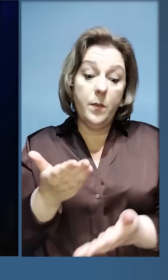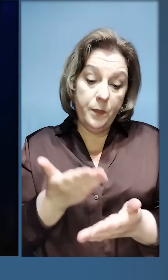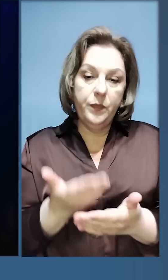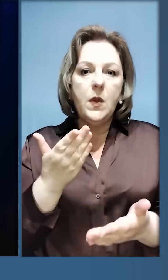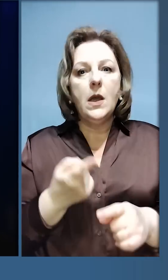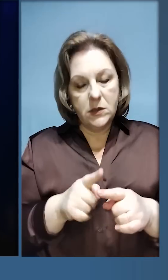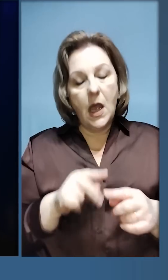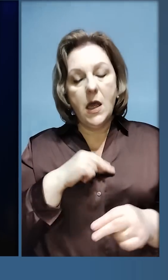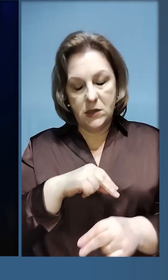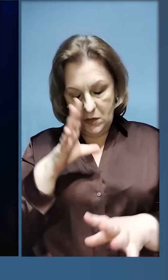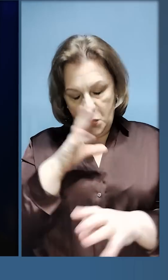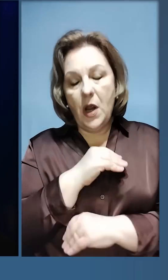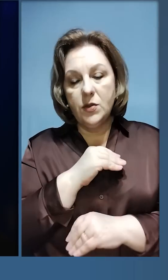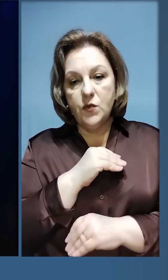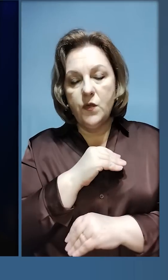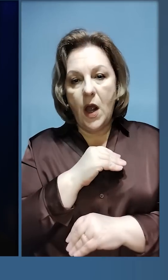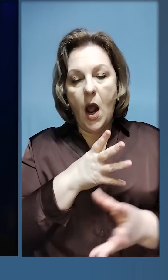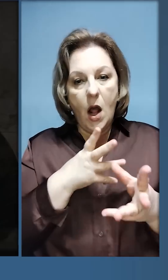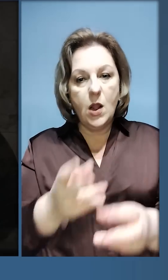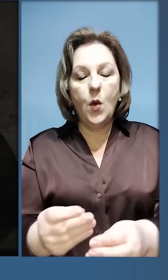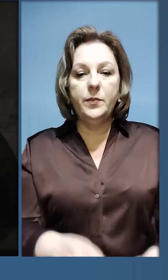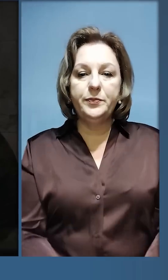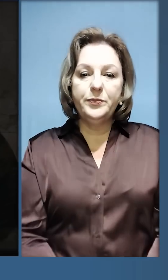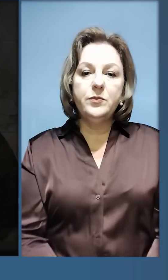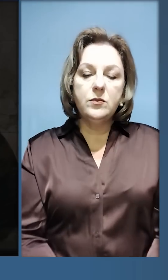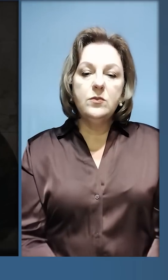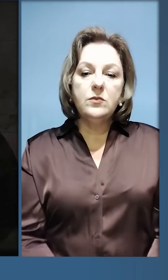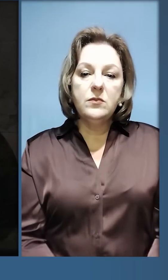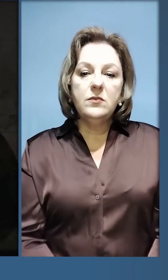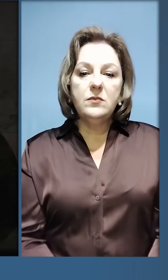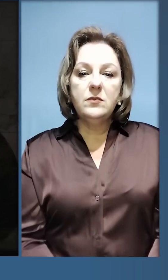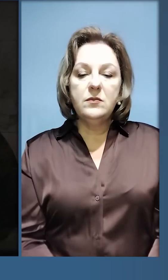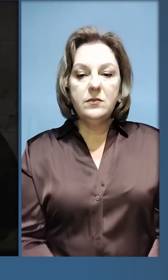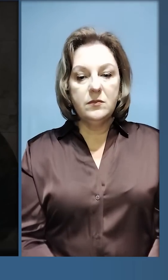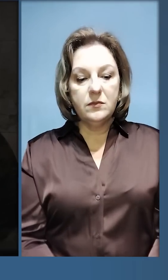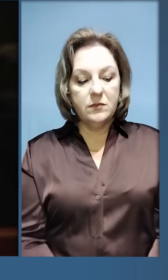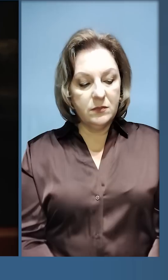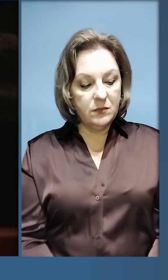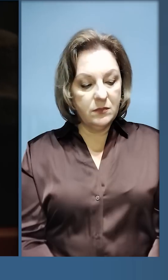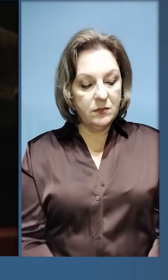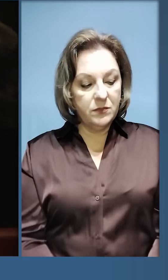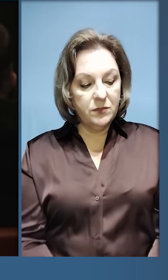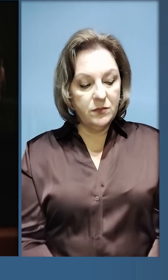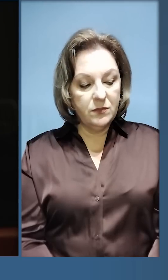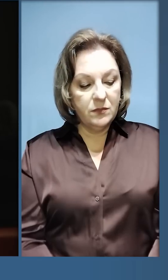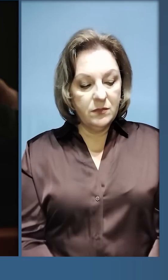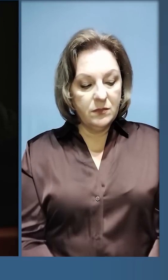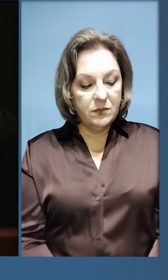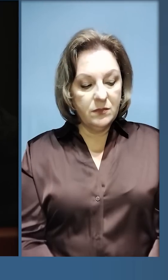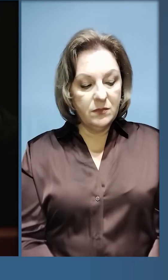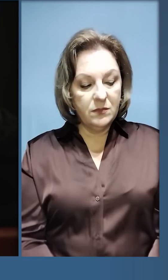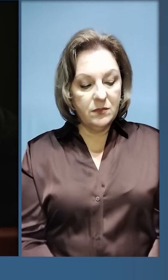Тож і це спрацювало. With your children, what do you say to your